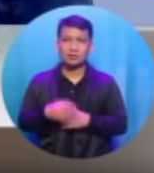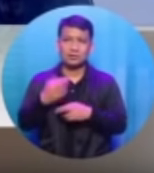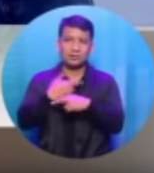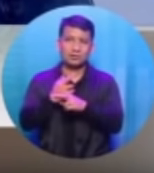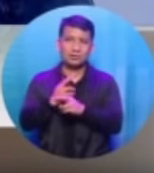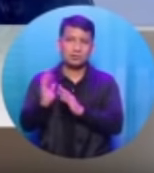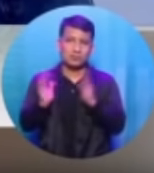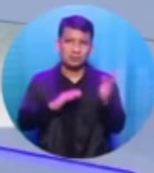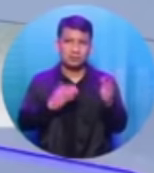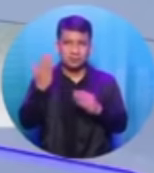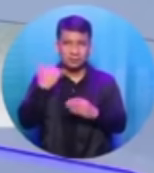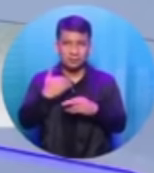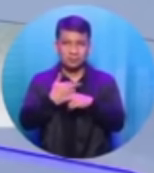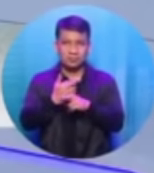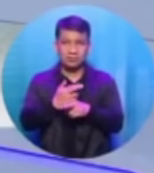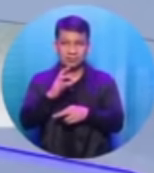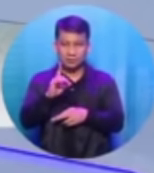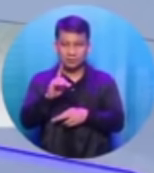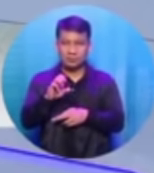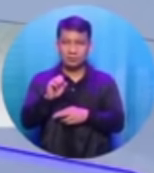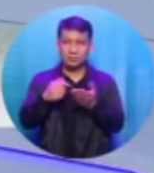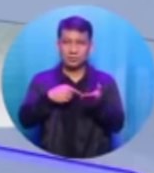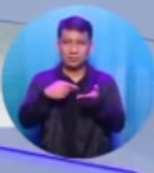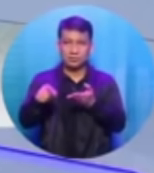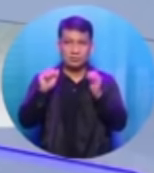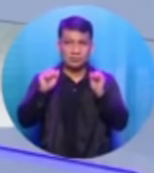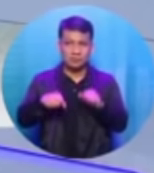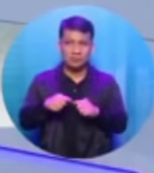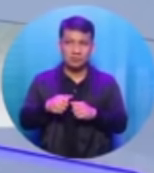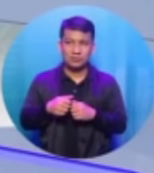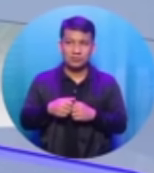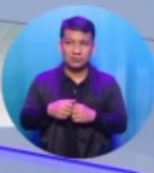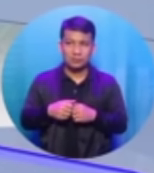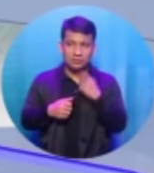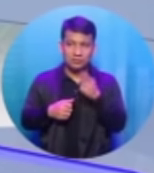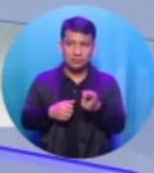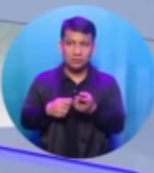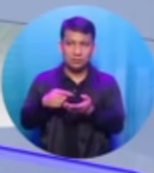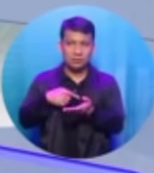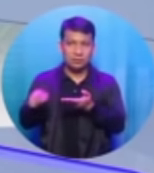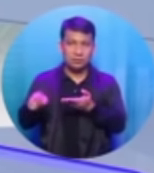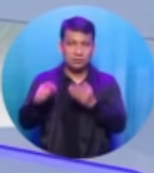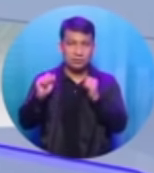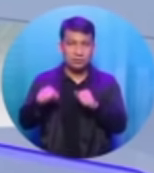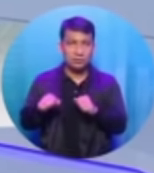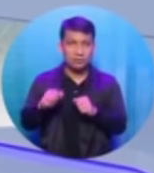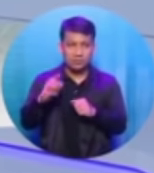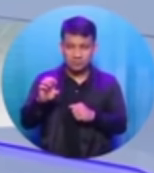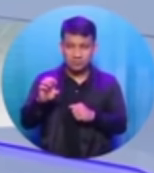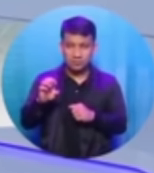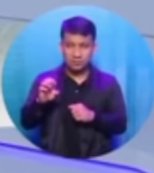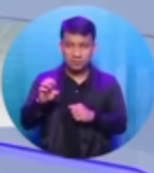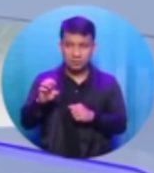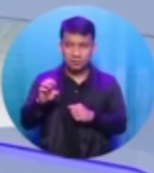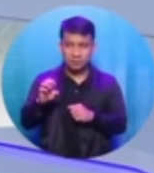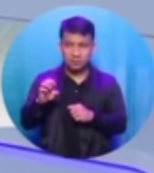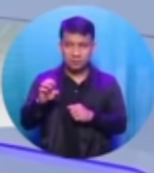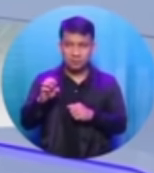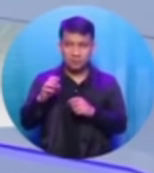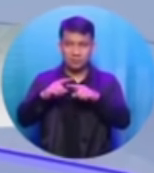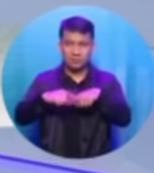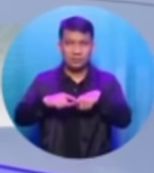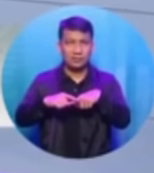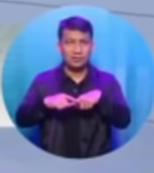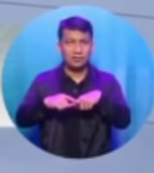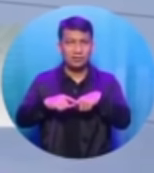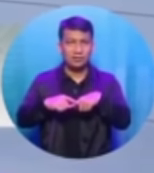Inayos na lang mga dapat na ayusin, inayos, dapat bayaran. Sino binayaran lang po? Ah, binayaran ninyo yung Dole? Hindi po, hindi po. Ba't